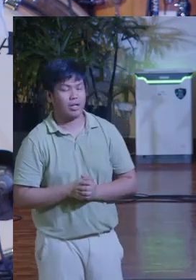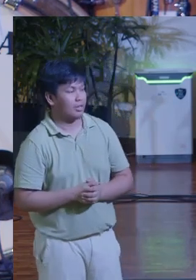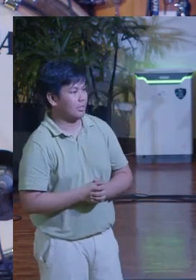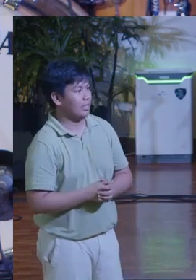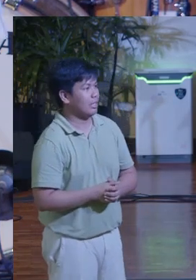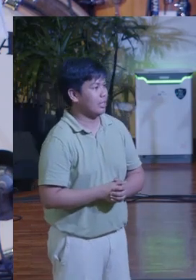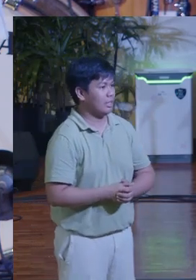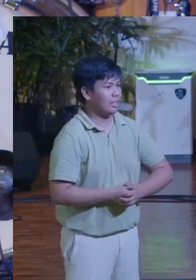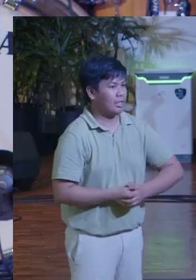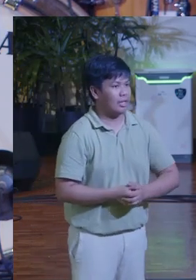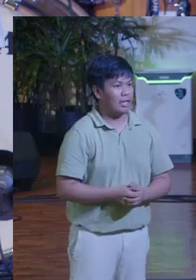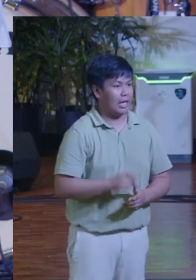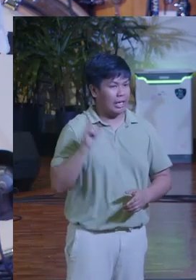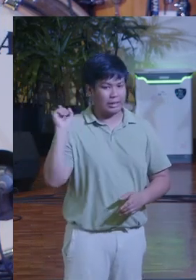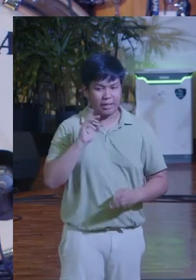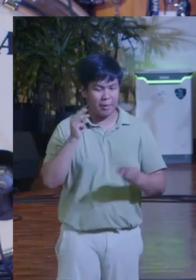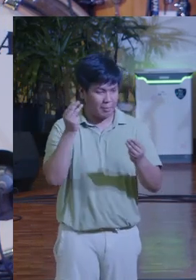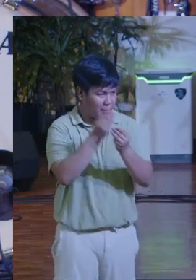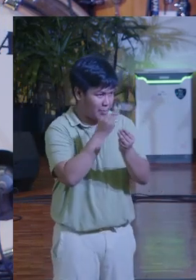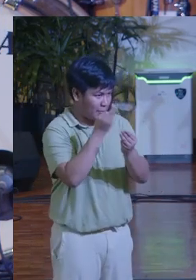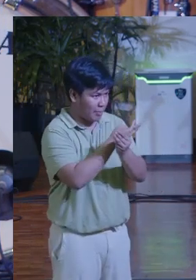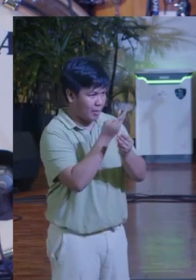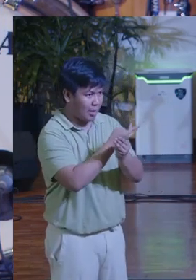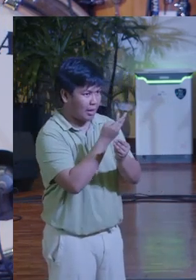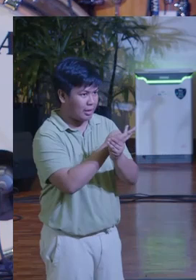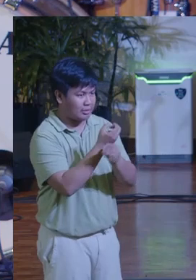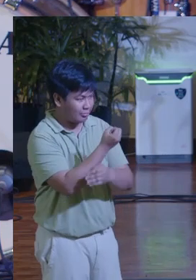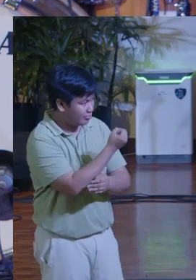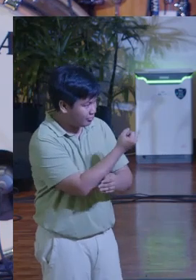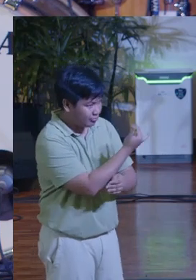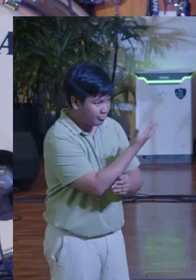Ginawa ko pa po yung math, pinagduktong ko yung kanilang mga